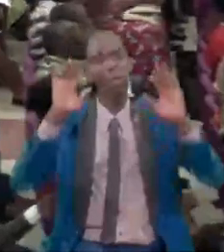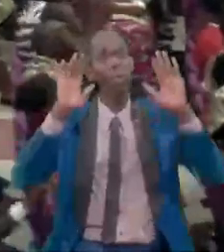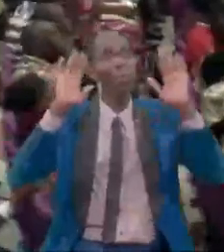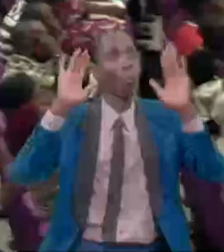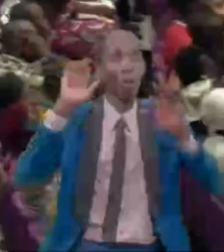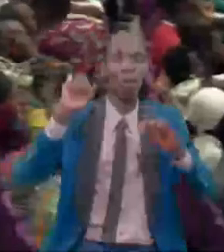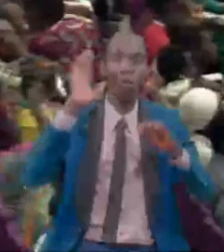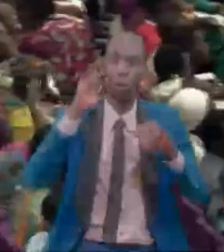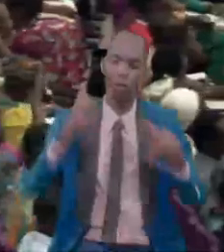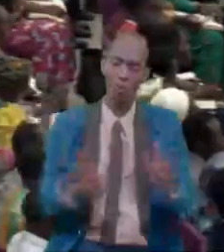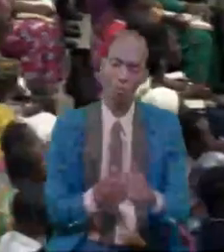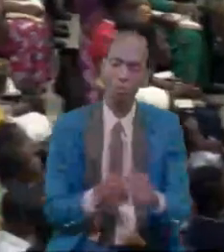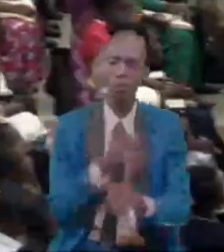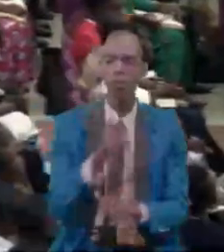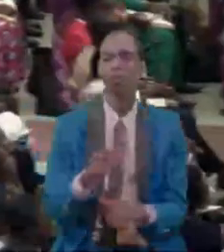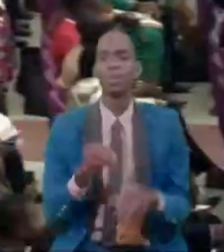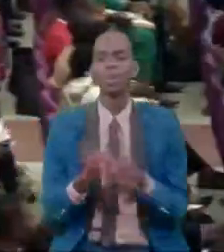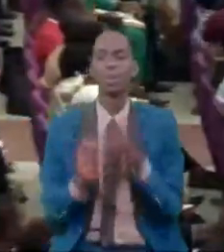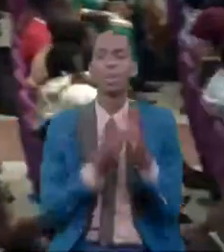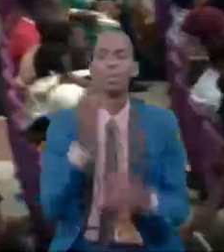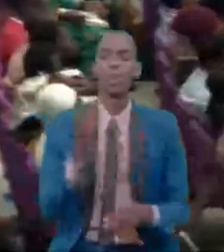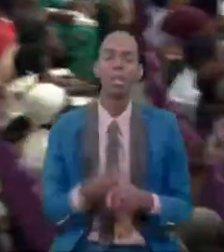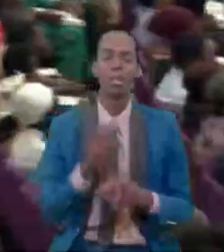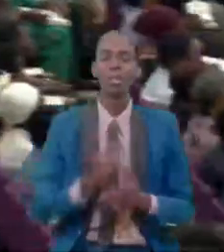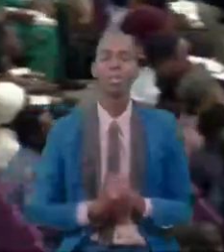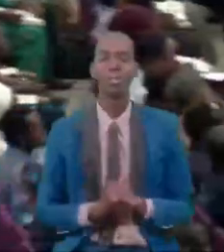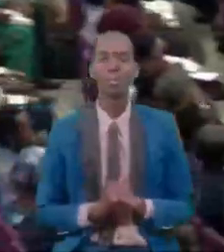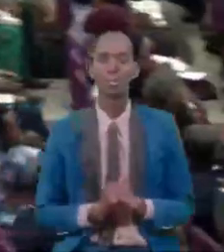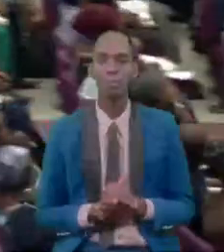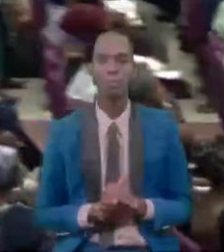les merveilles vont vous accompagner au nom de Jésus-Christ.